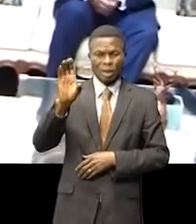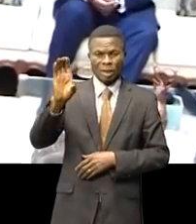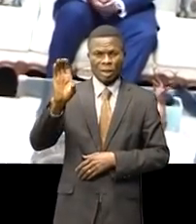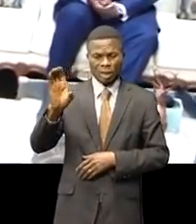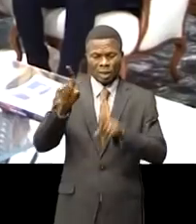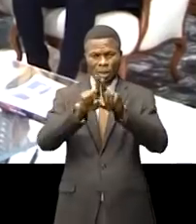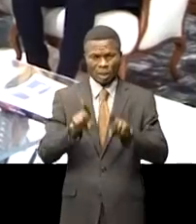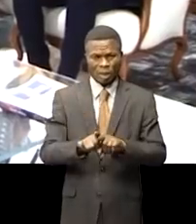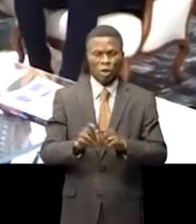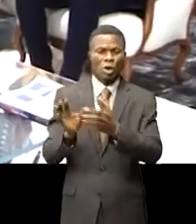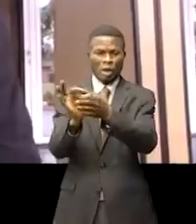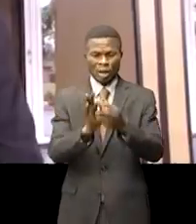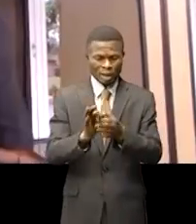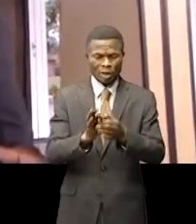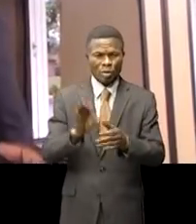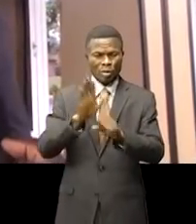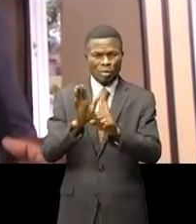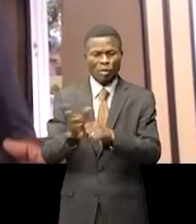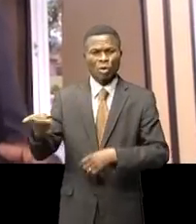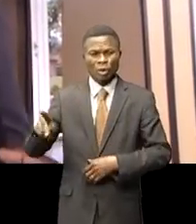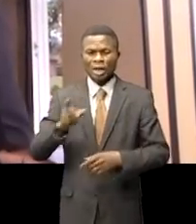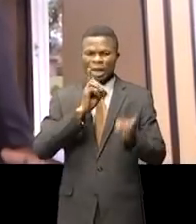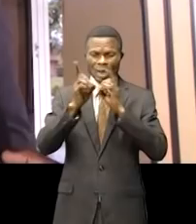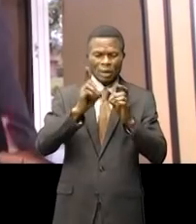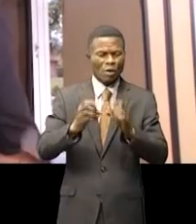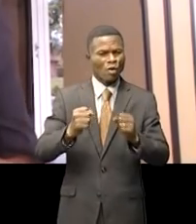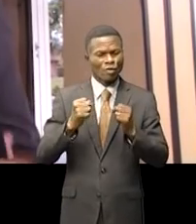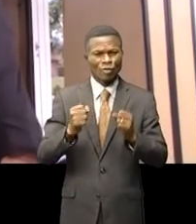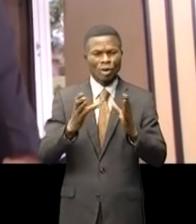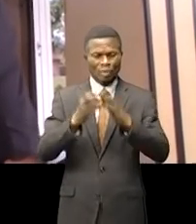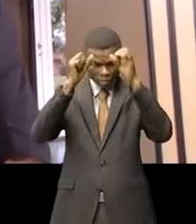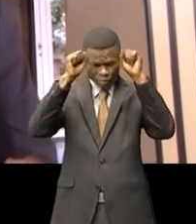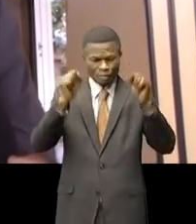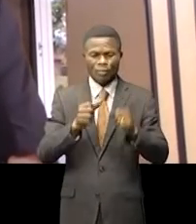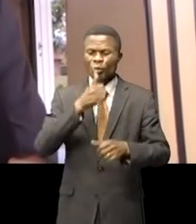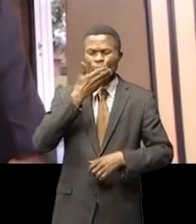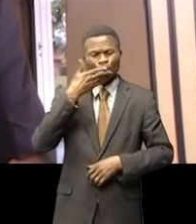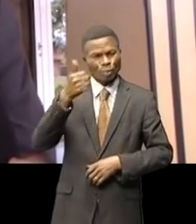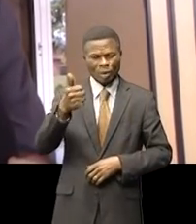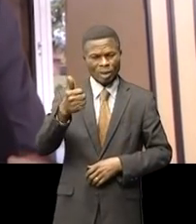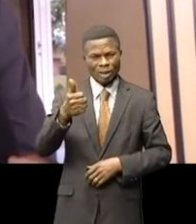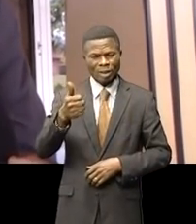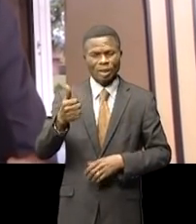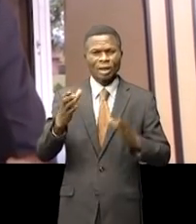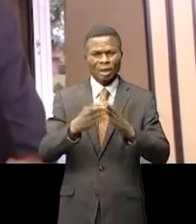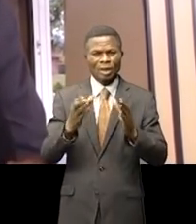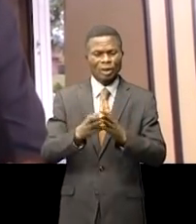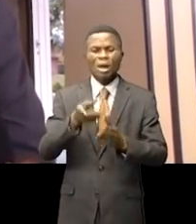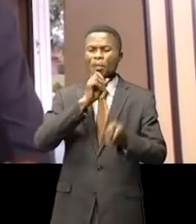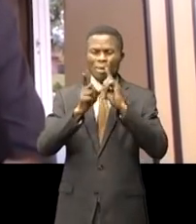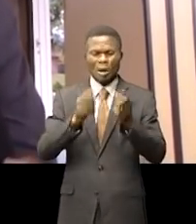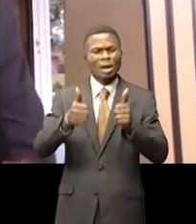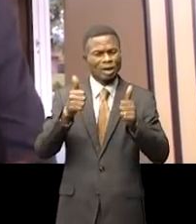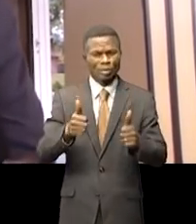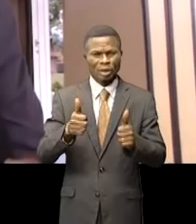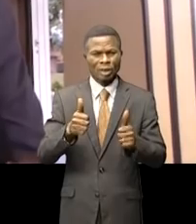sujets de coopération régionale dialogue a été très direct franc cordiale on a on a vraiment échanger très positivement